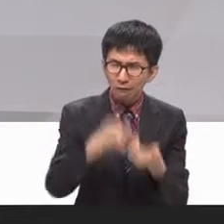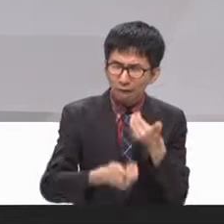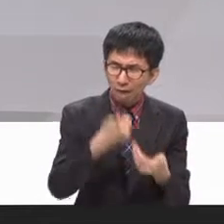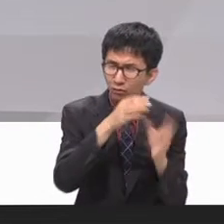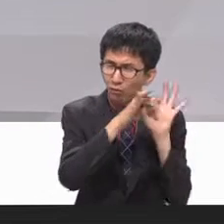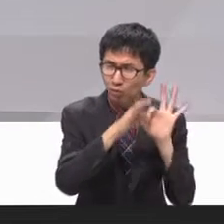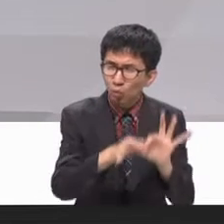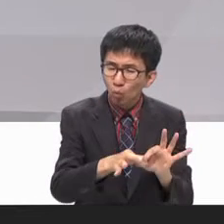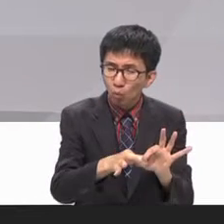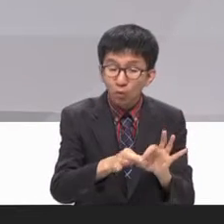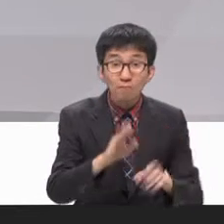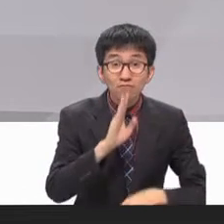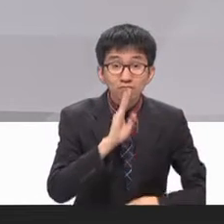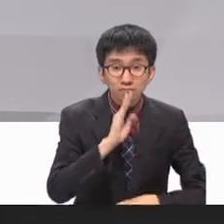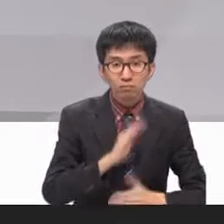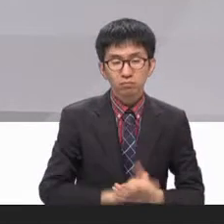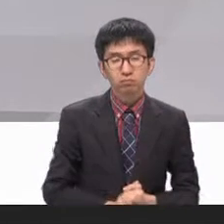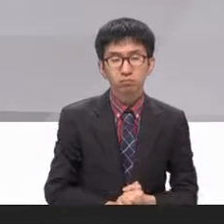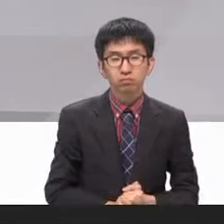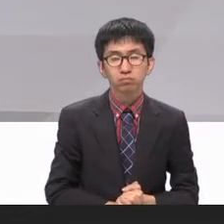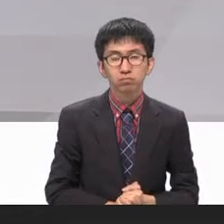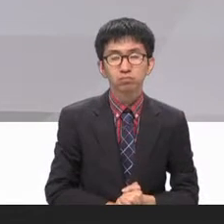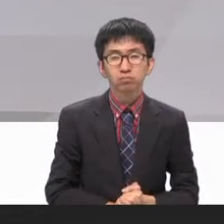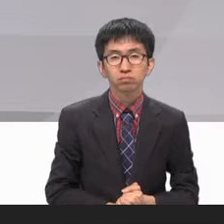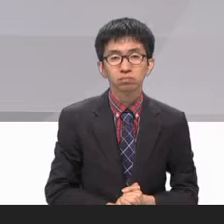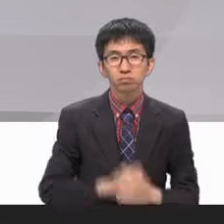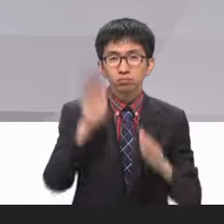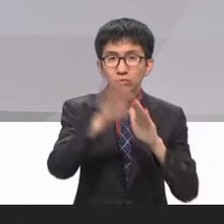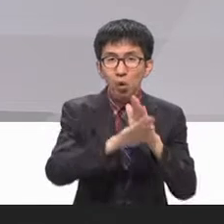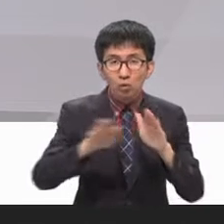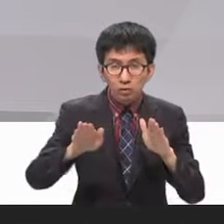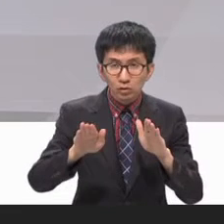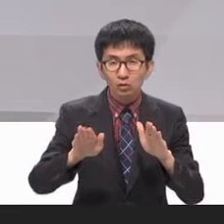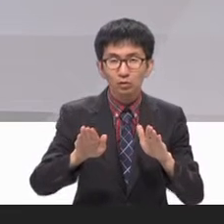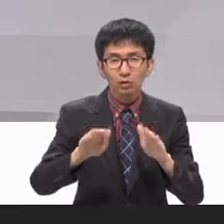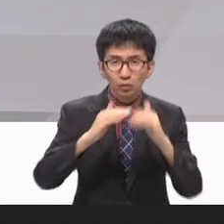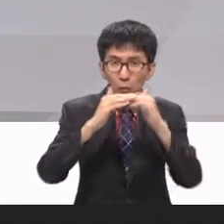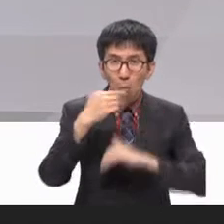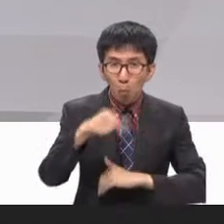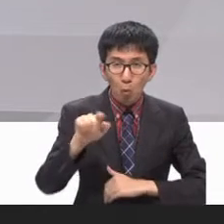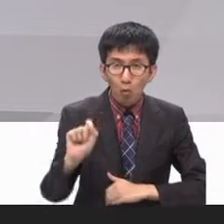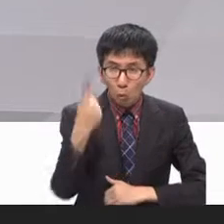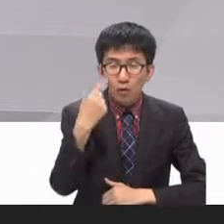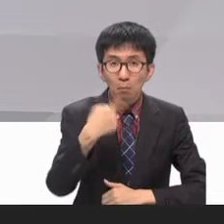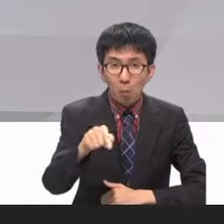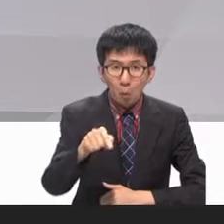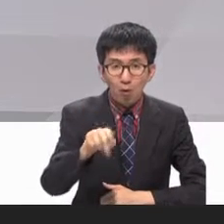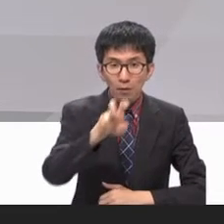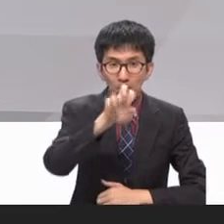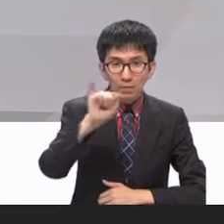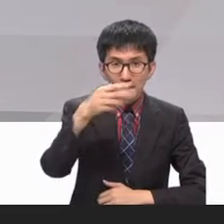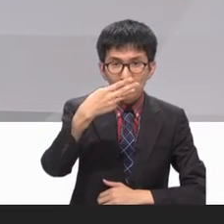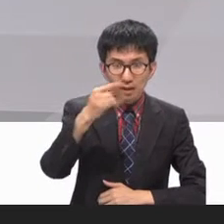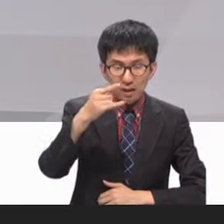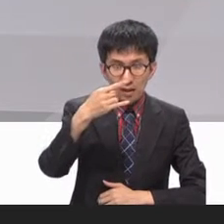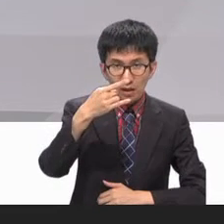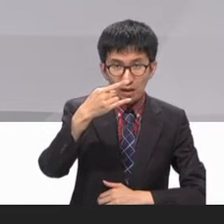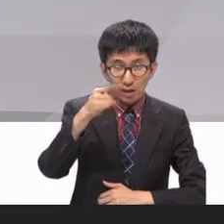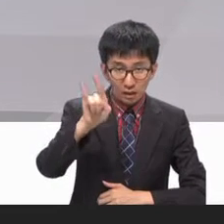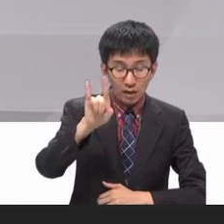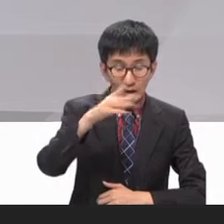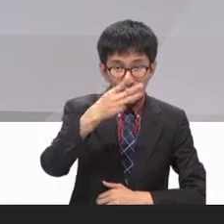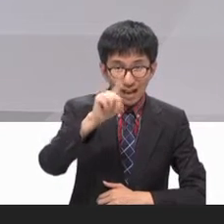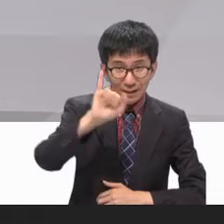되고 있거든요 너 뭐 본론부터 이발 담부터 마한 악 되짚어 보자 우선 이 미래 라이프 대학 이라는 게 사실